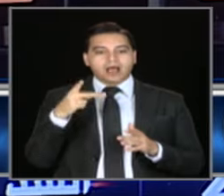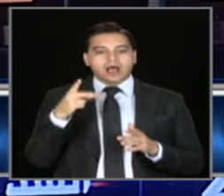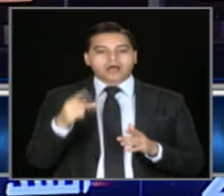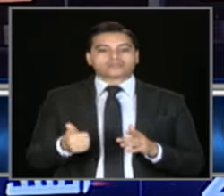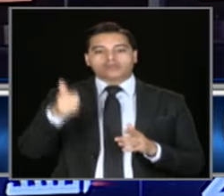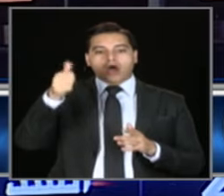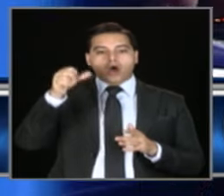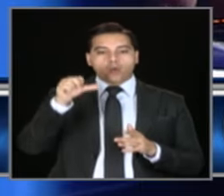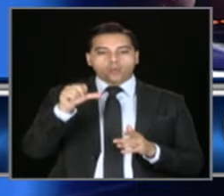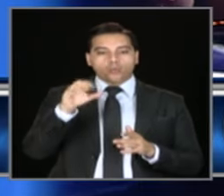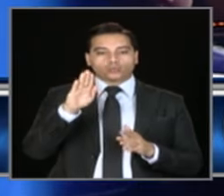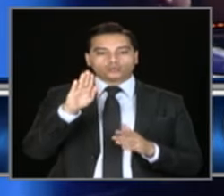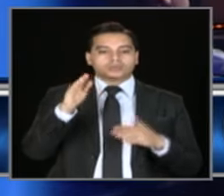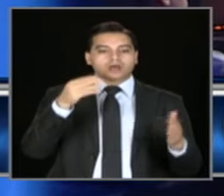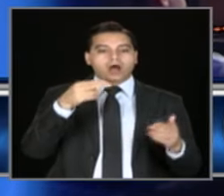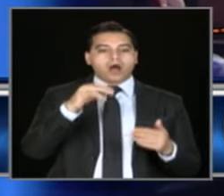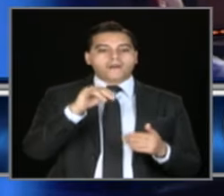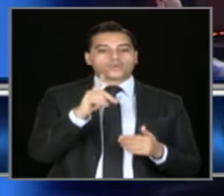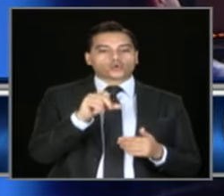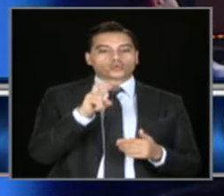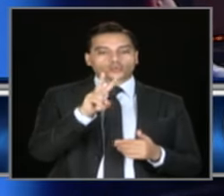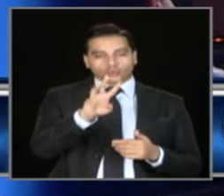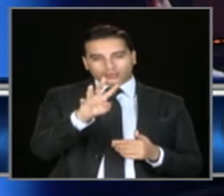جنسيتها؟ الكاتبة العربية